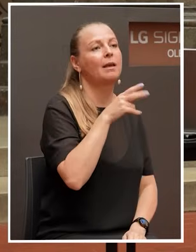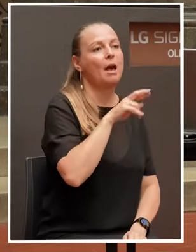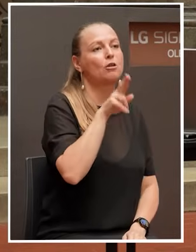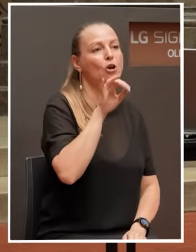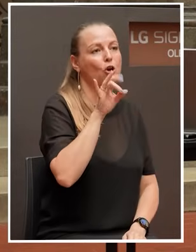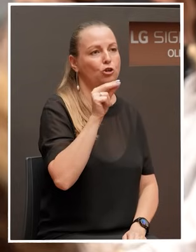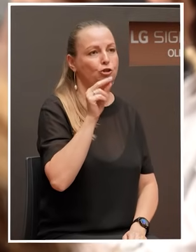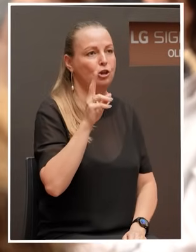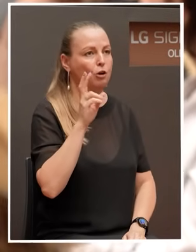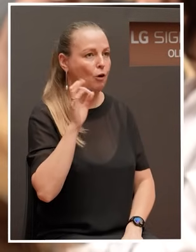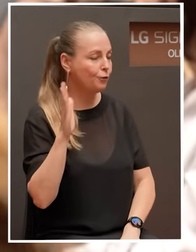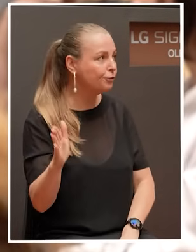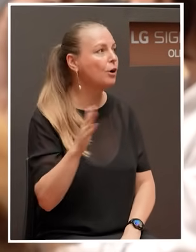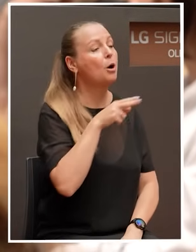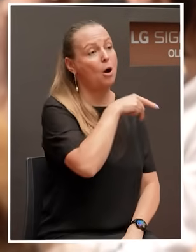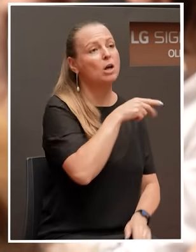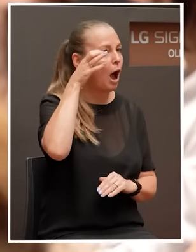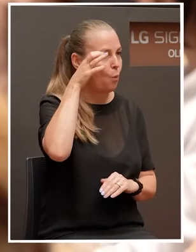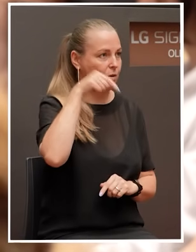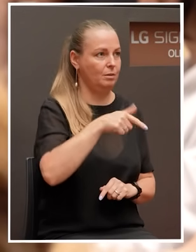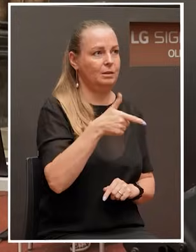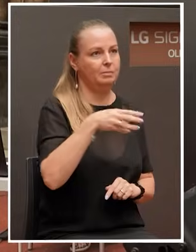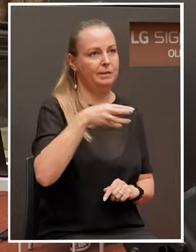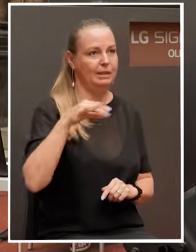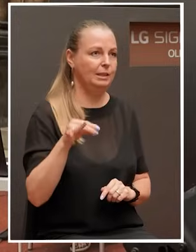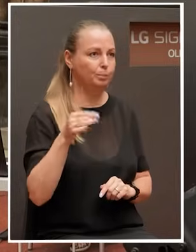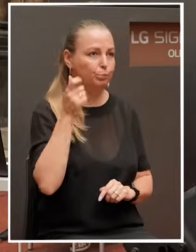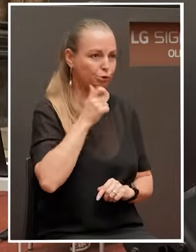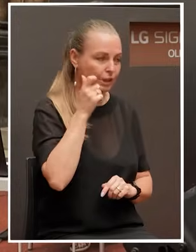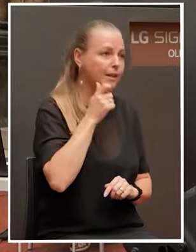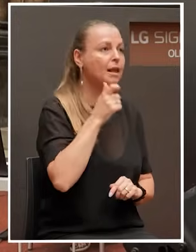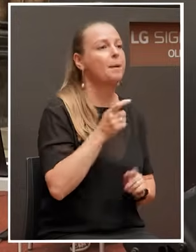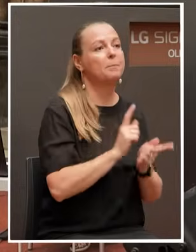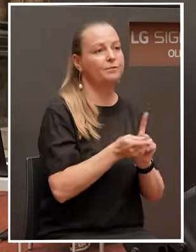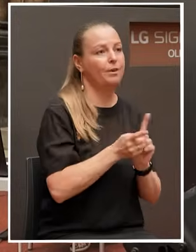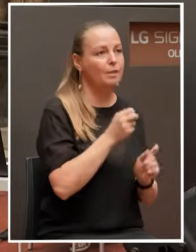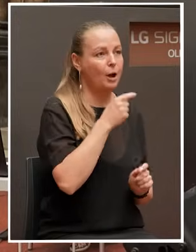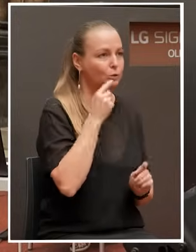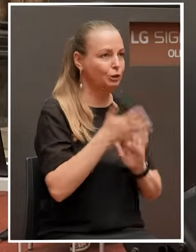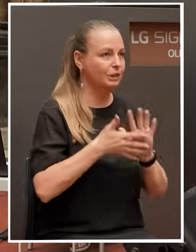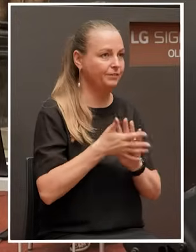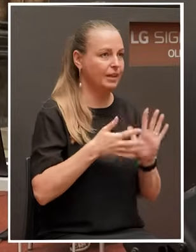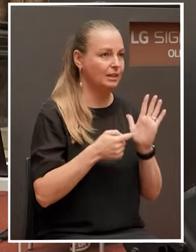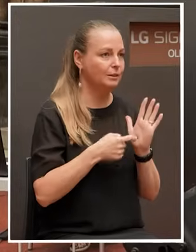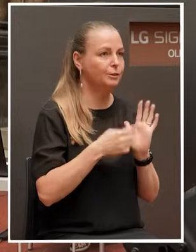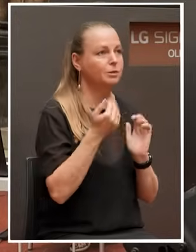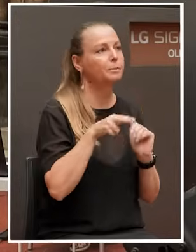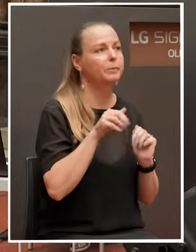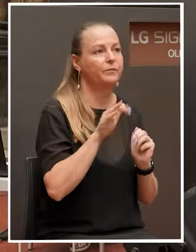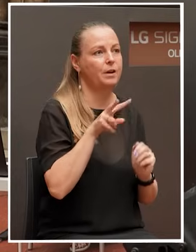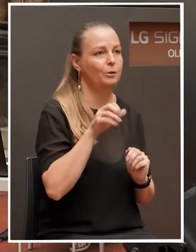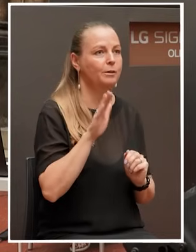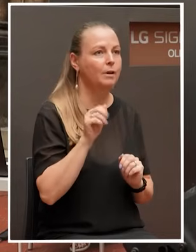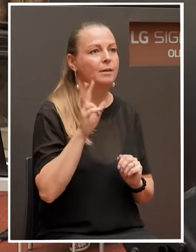заместитель директора ГМУ имени Пушкина по науке. Перевод на жестовый язык у нас осуществляет Шаповалова